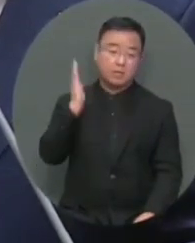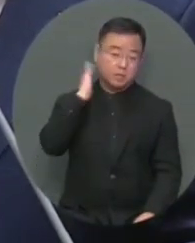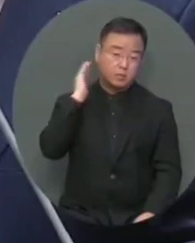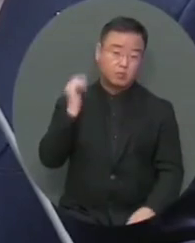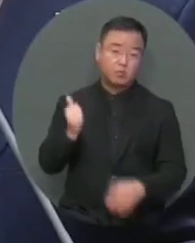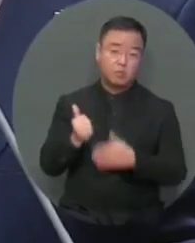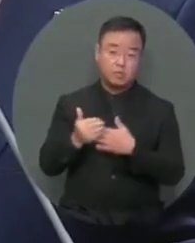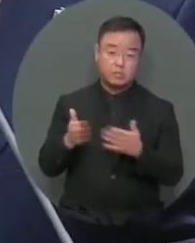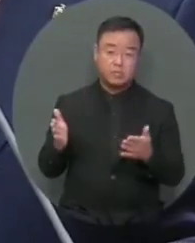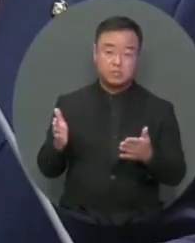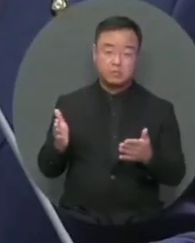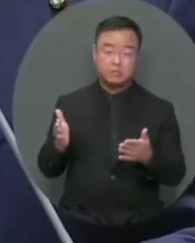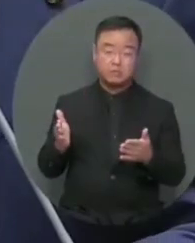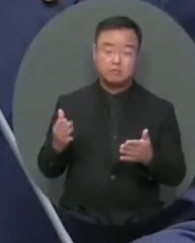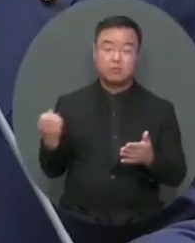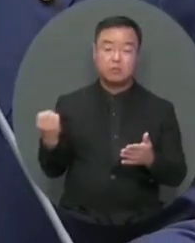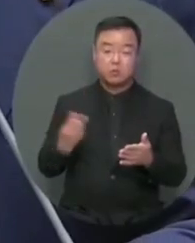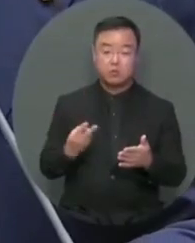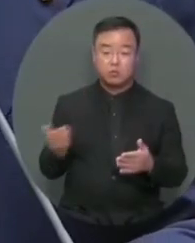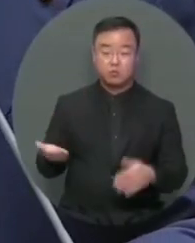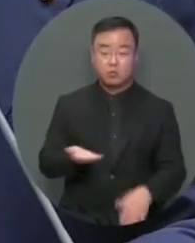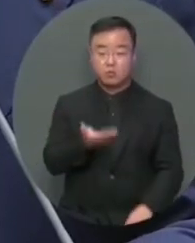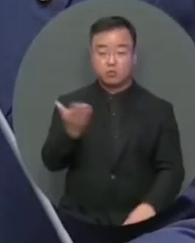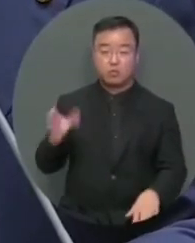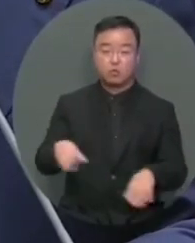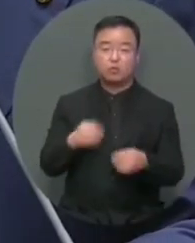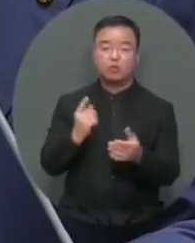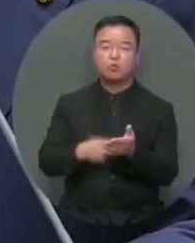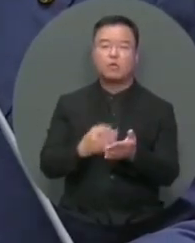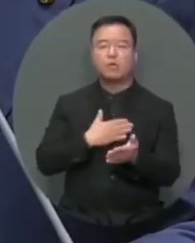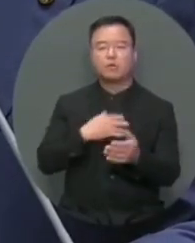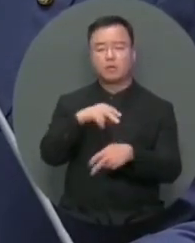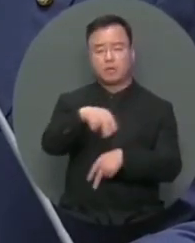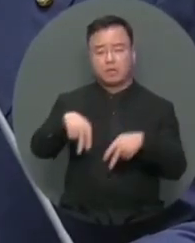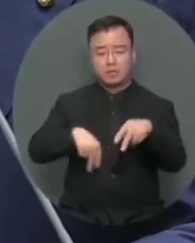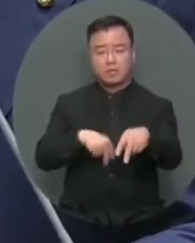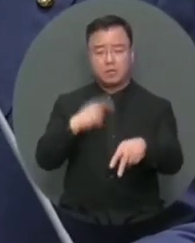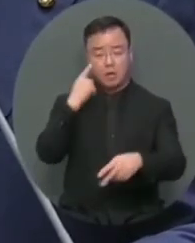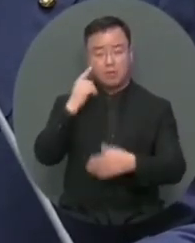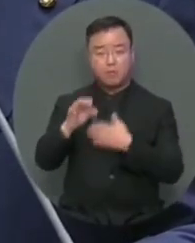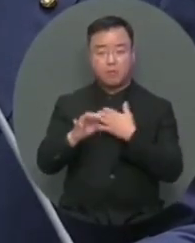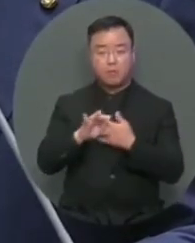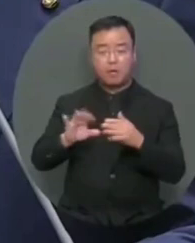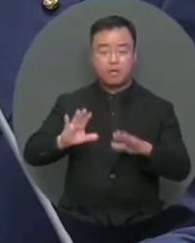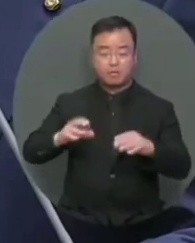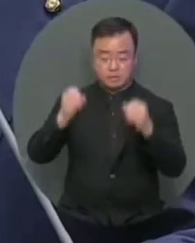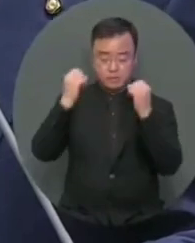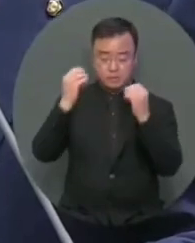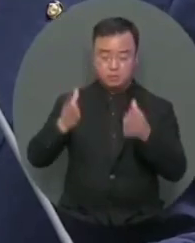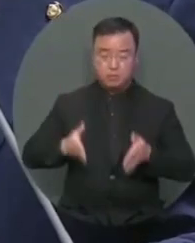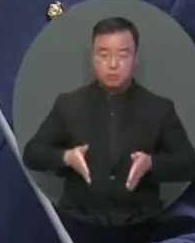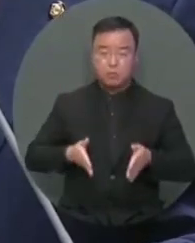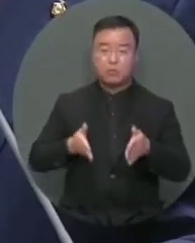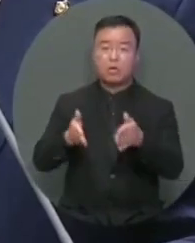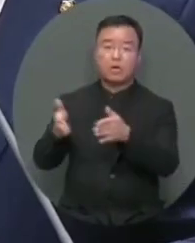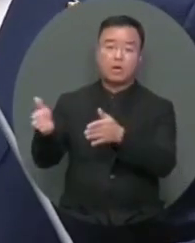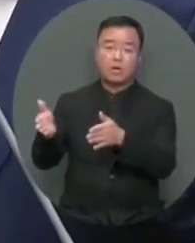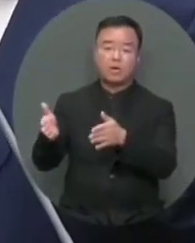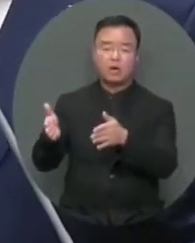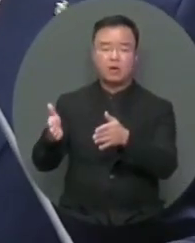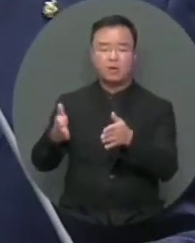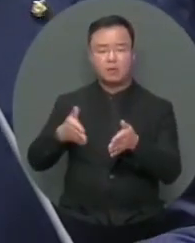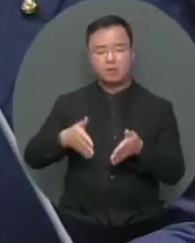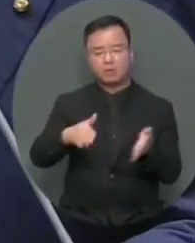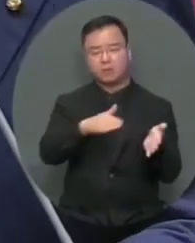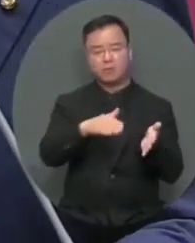이하 국무위원들께서 우리 국민들이 새로 준비하고 있는 강산면이 당초의 양산면보다 훨씬 좋지만